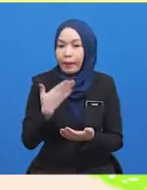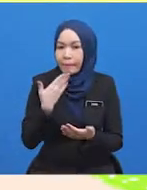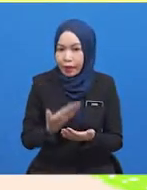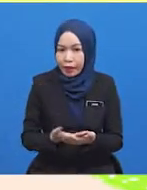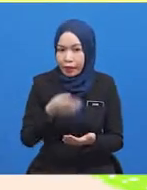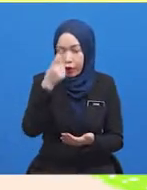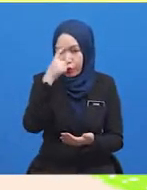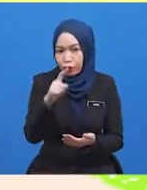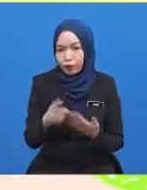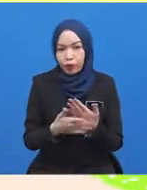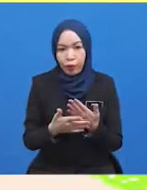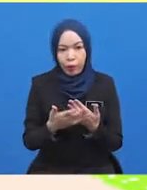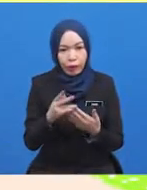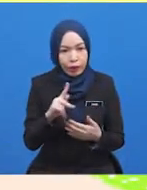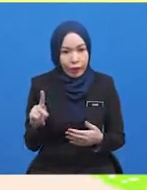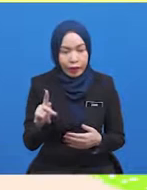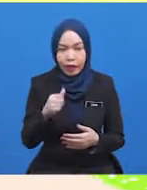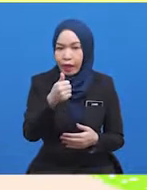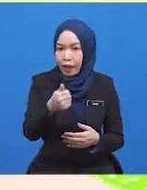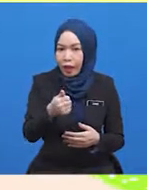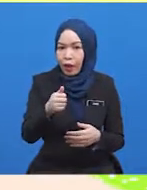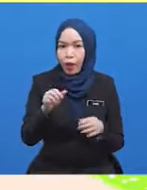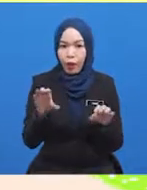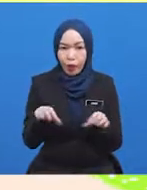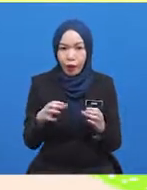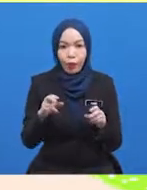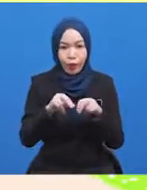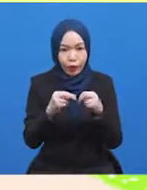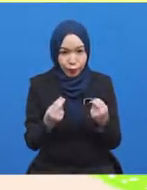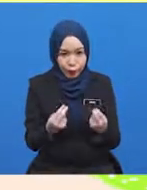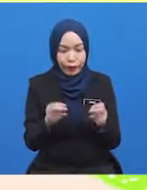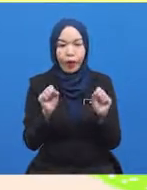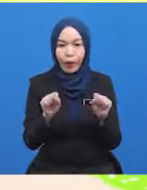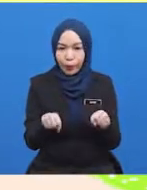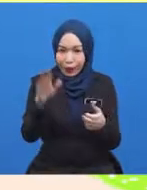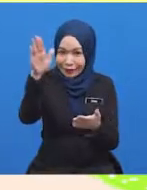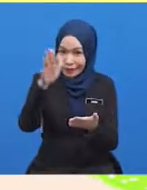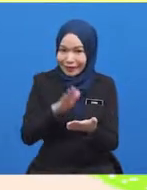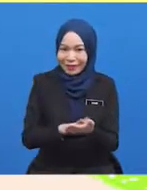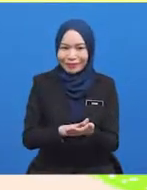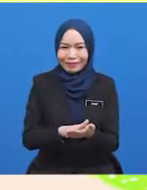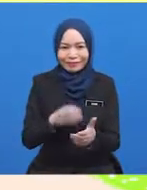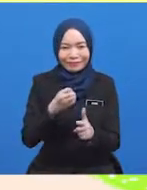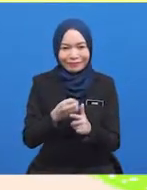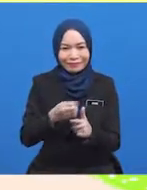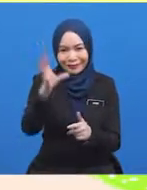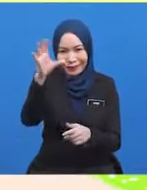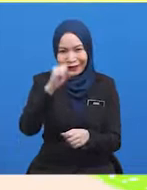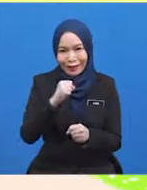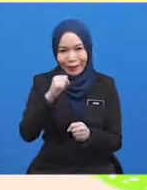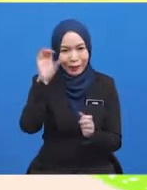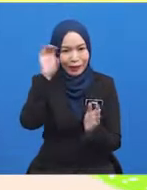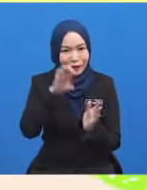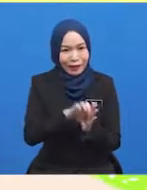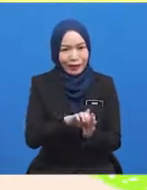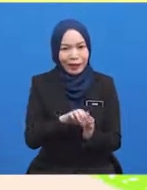murid-murid untuk menghasilkan nota, bolehlah kiranya murid-murid menyalin atau mengambil gambar